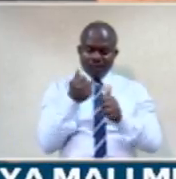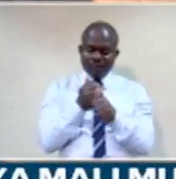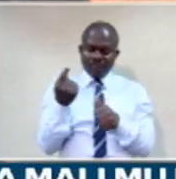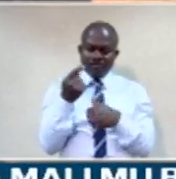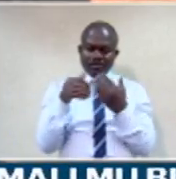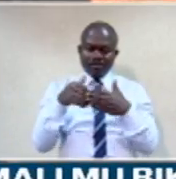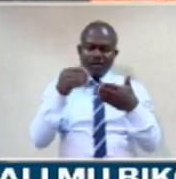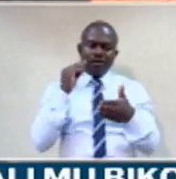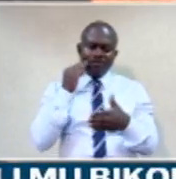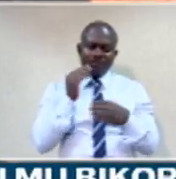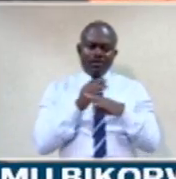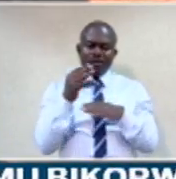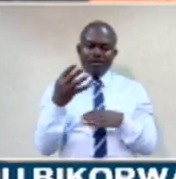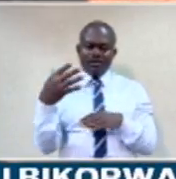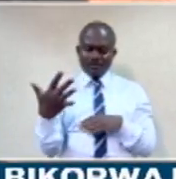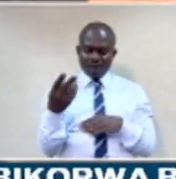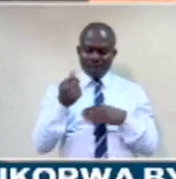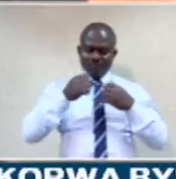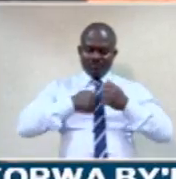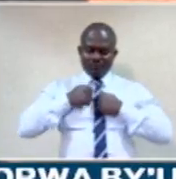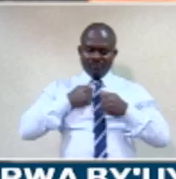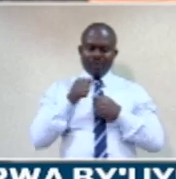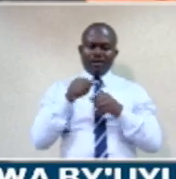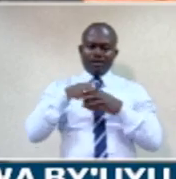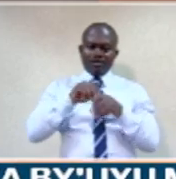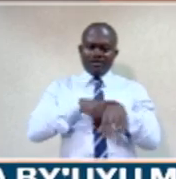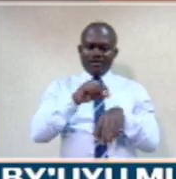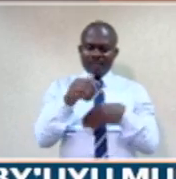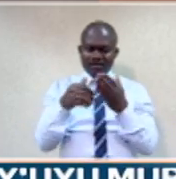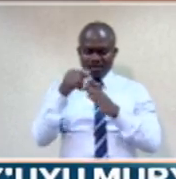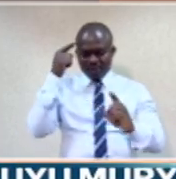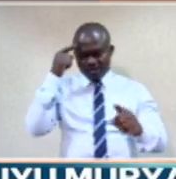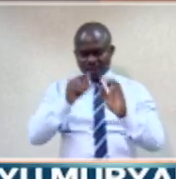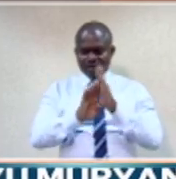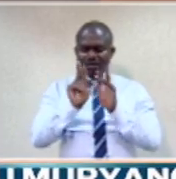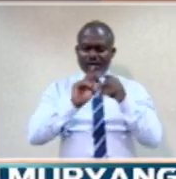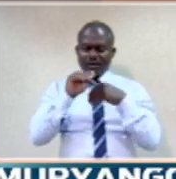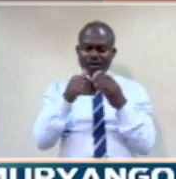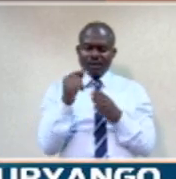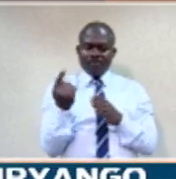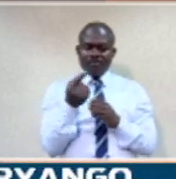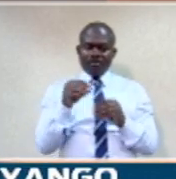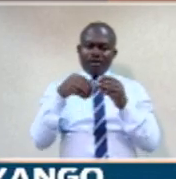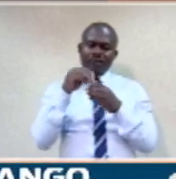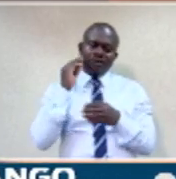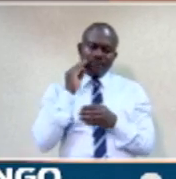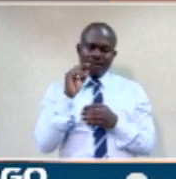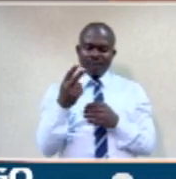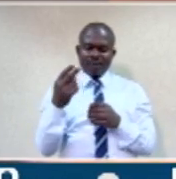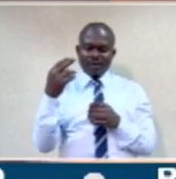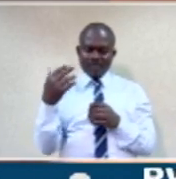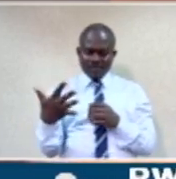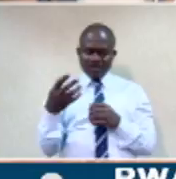ukaba waragenewe 45 million z'amafaranga y'u Rwanda, mu gihe indi igamije iterambere ry'abaturage umwe ukagenerwa